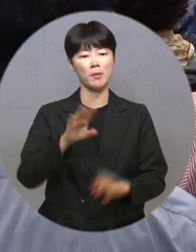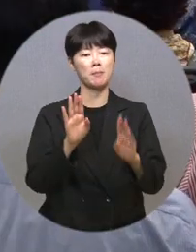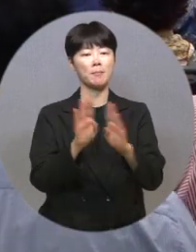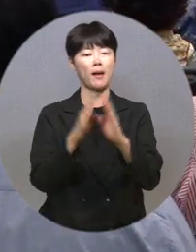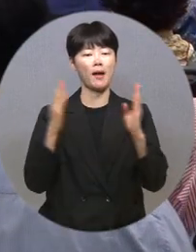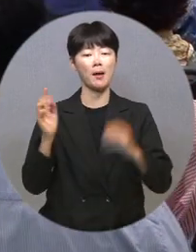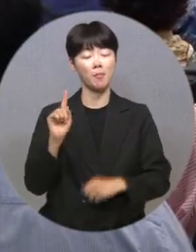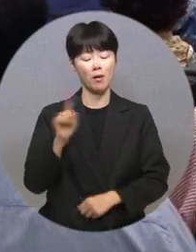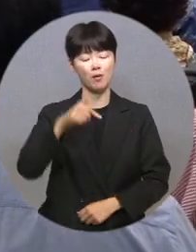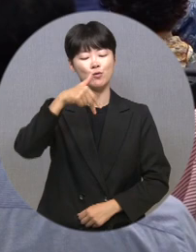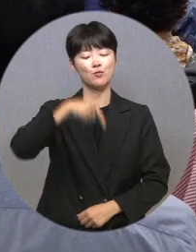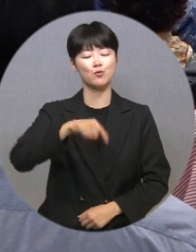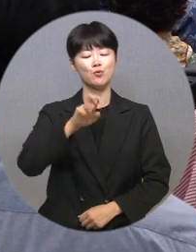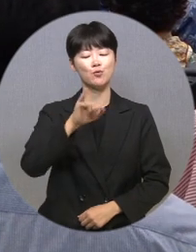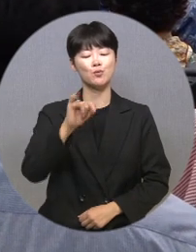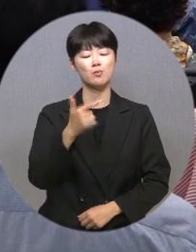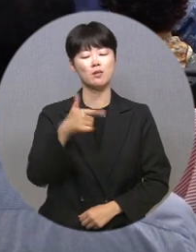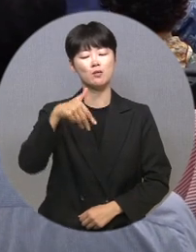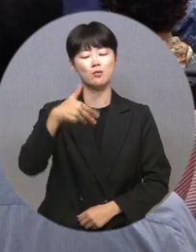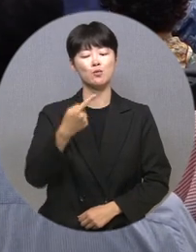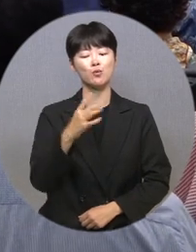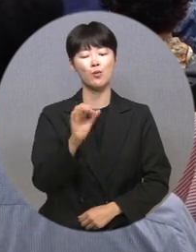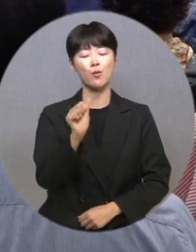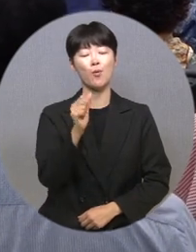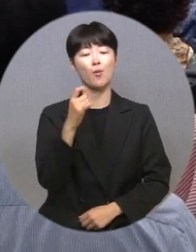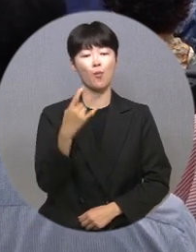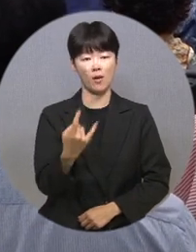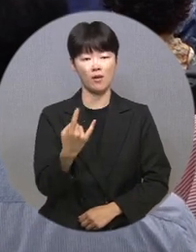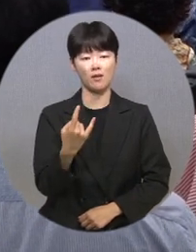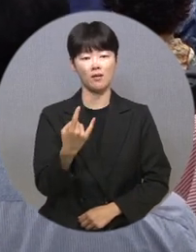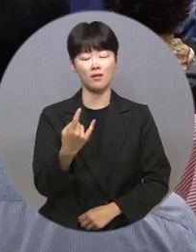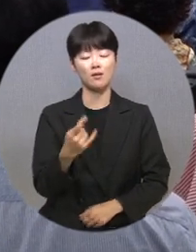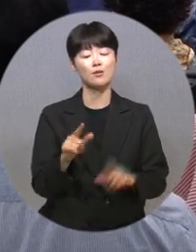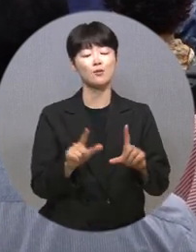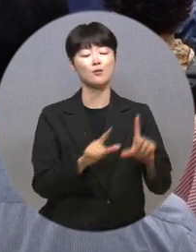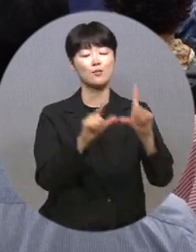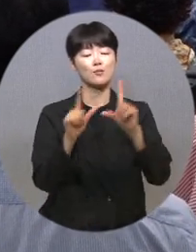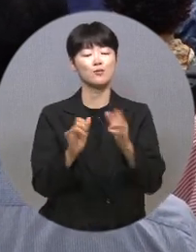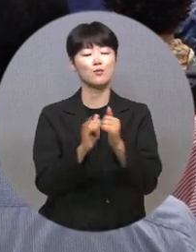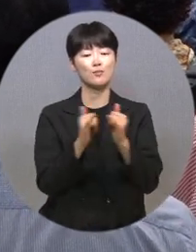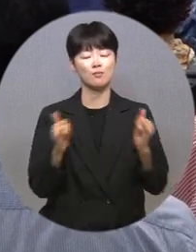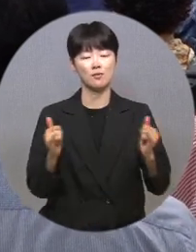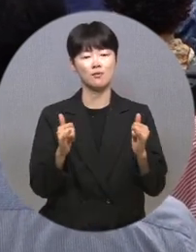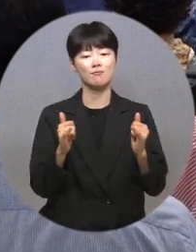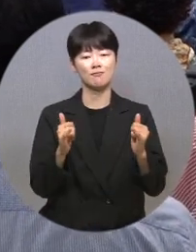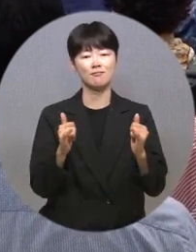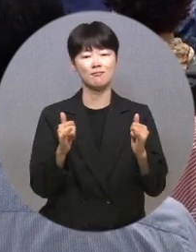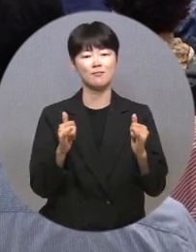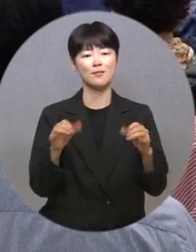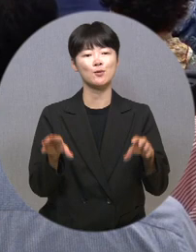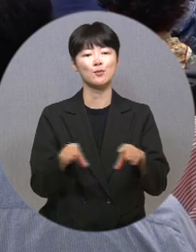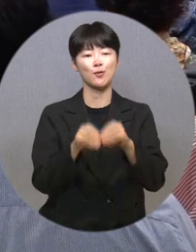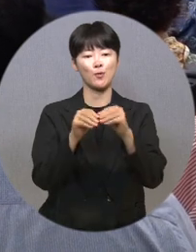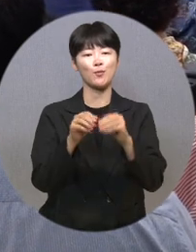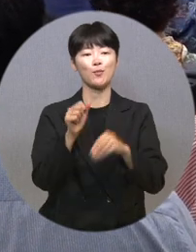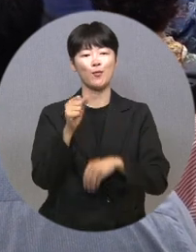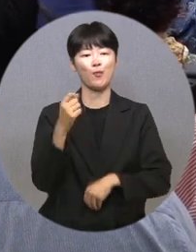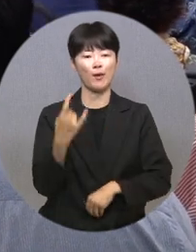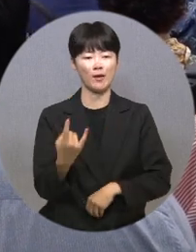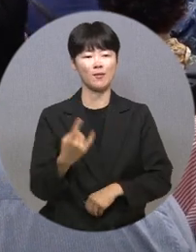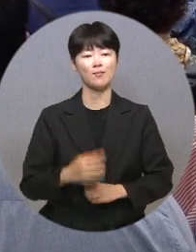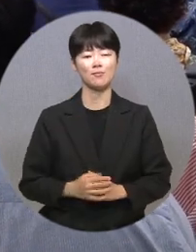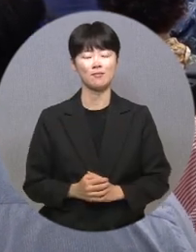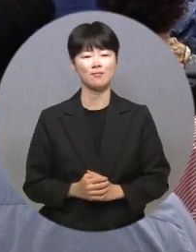열렸습니다. 주민자치회는 풀뿌리 민주주의를 실현하기 위한 주민참여 자치모델이 대표적